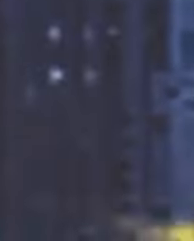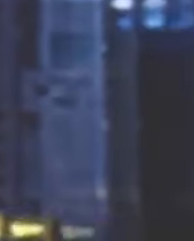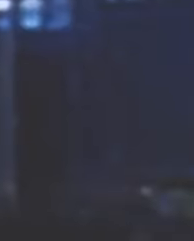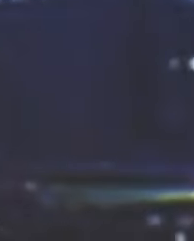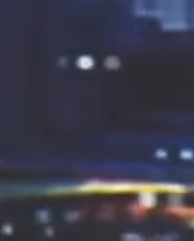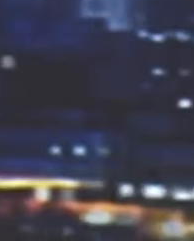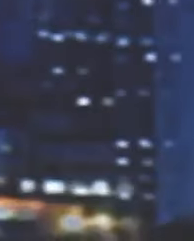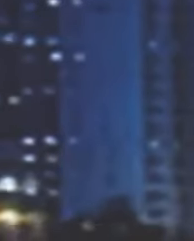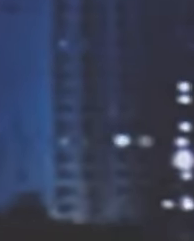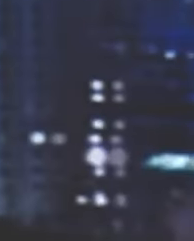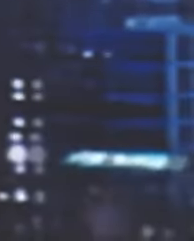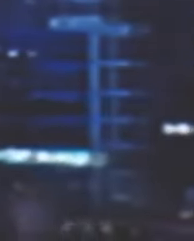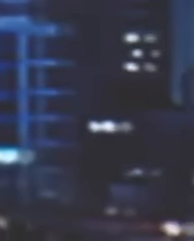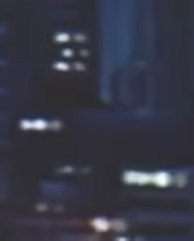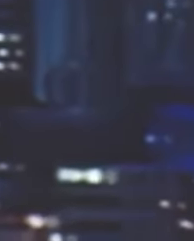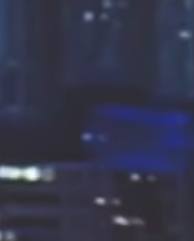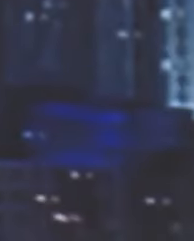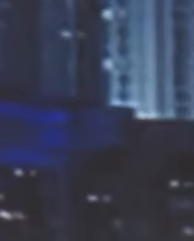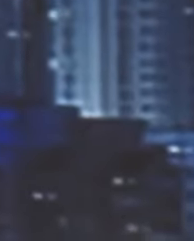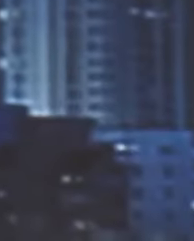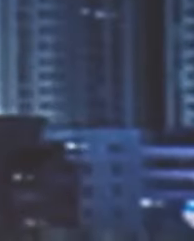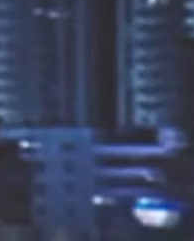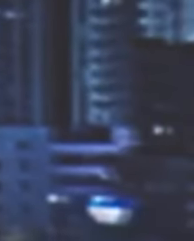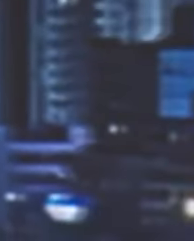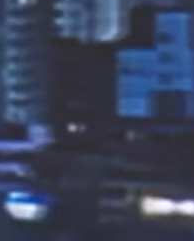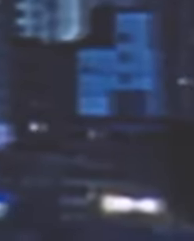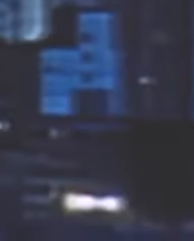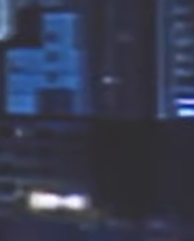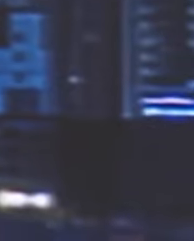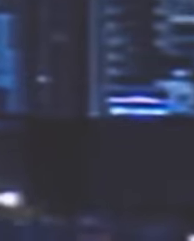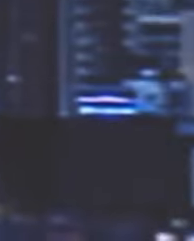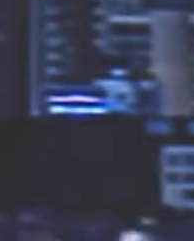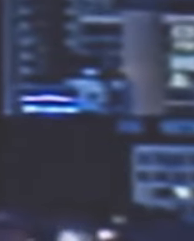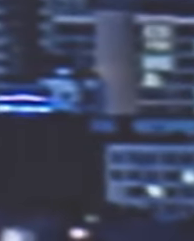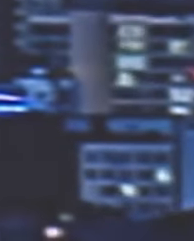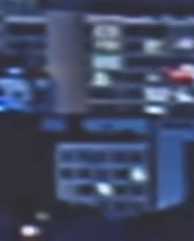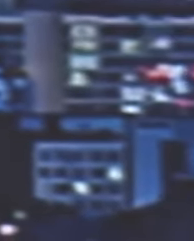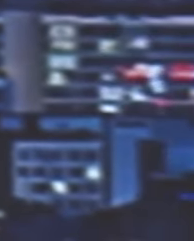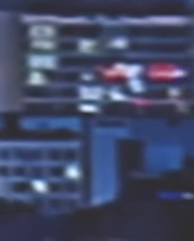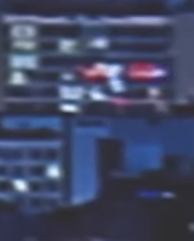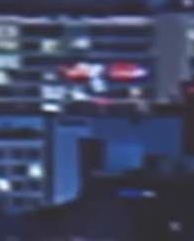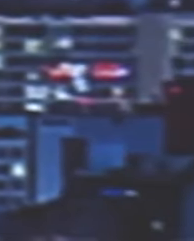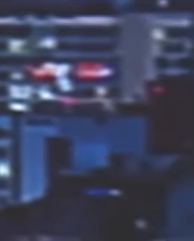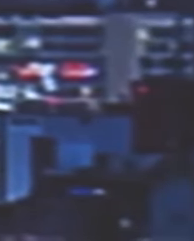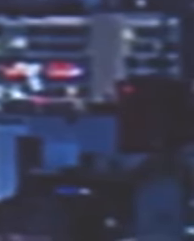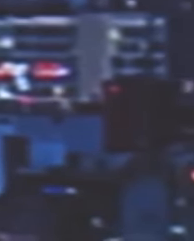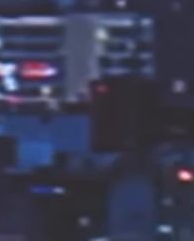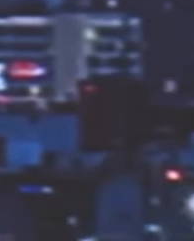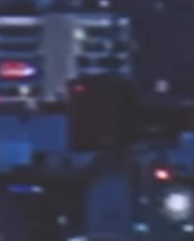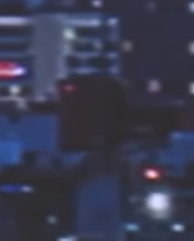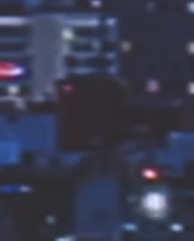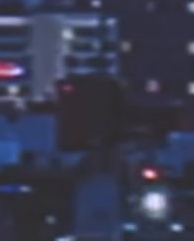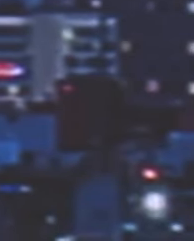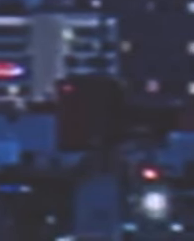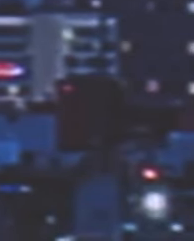JTBC 뉴스를 시청해주셔서 고맙습니다. 저희는 저녁 6시 50분 뉴스룸에서 뵙겠습니다.